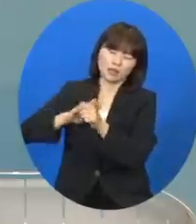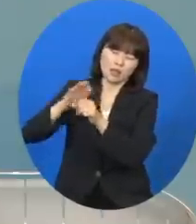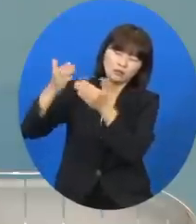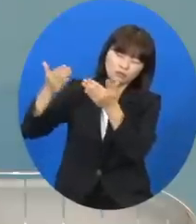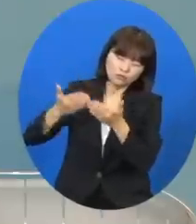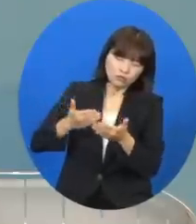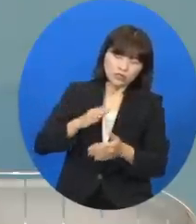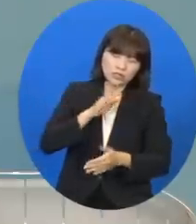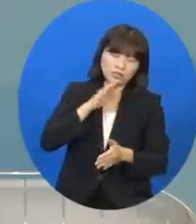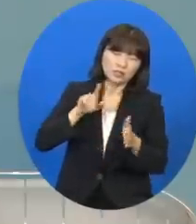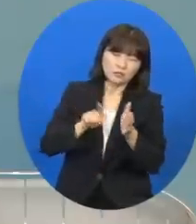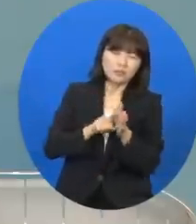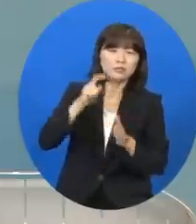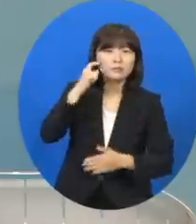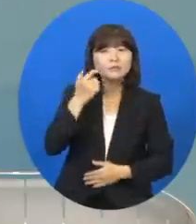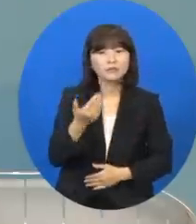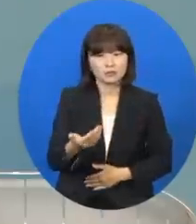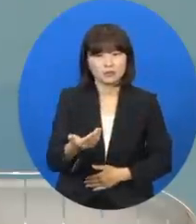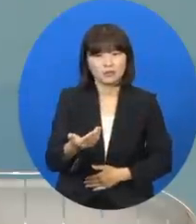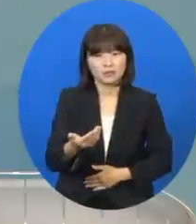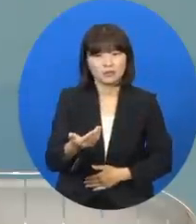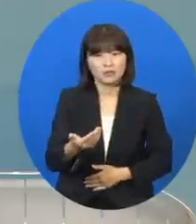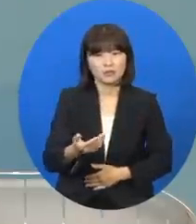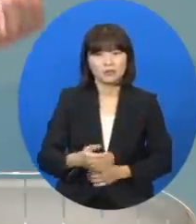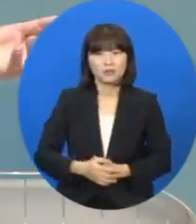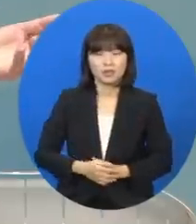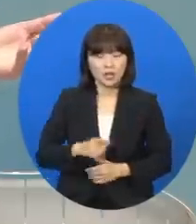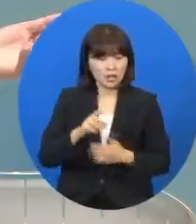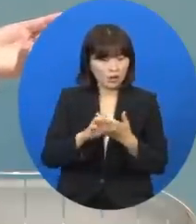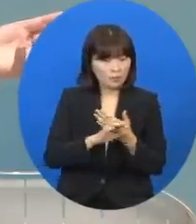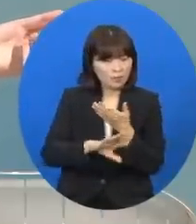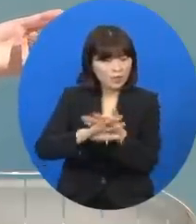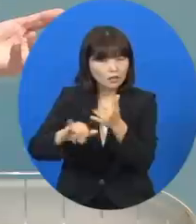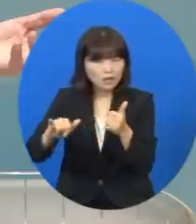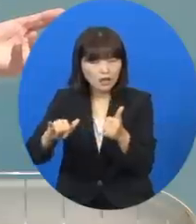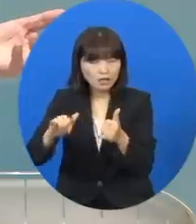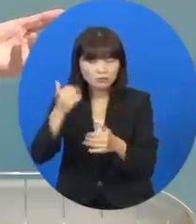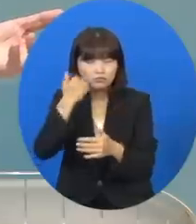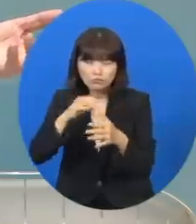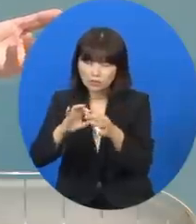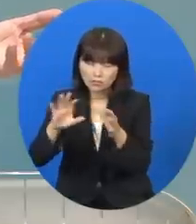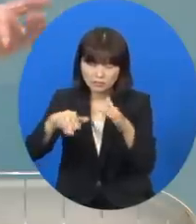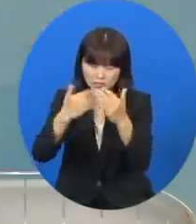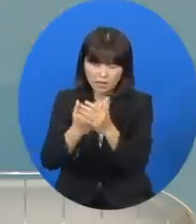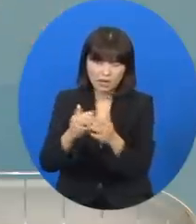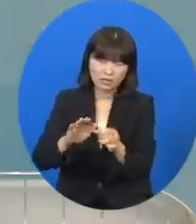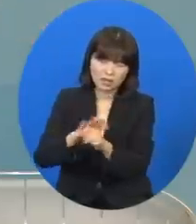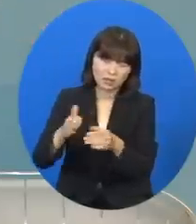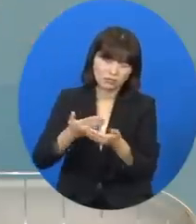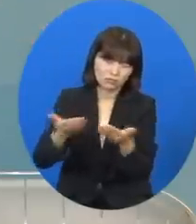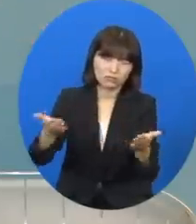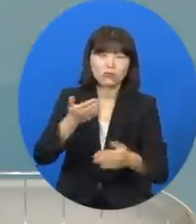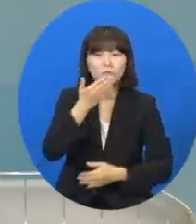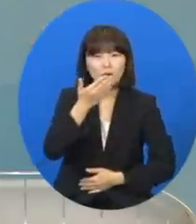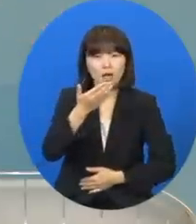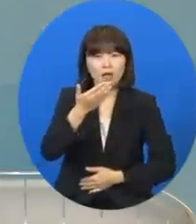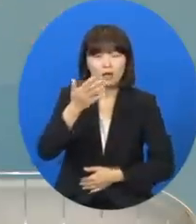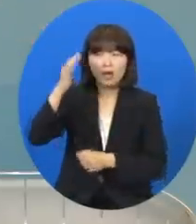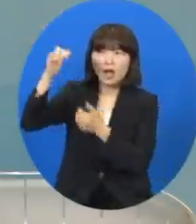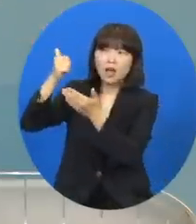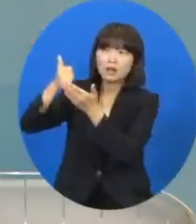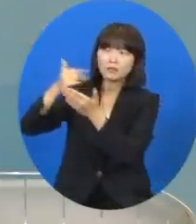게 믿어지세요? 그러면 누구도 사랑하게 돼요. 하나님이 나를 사랑하는 게